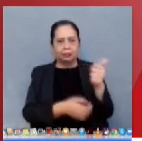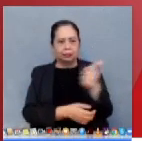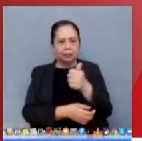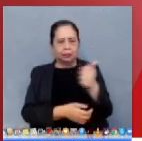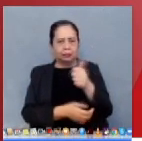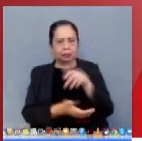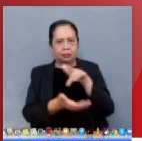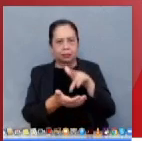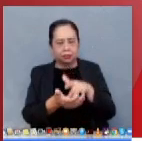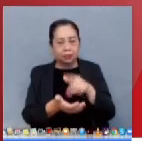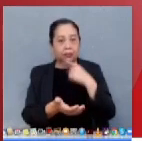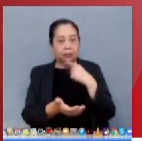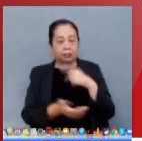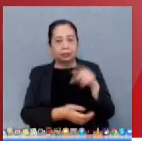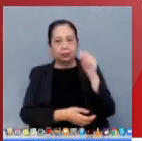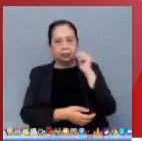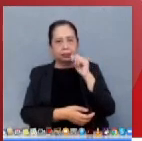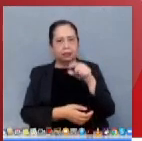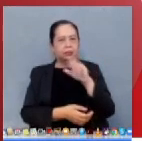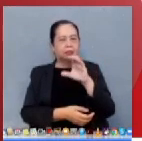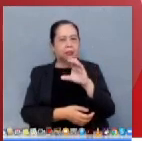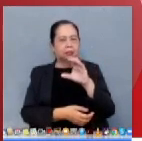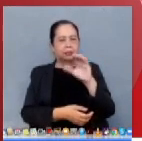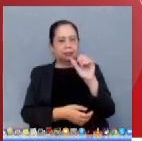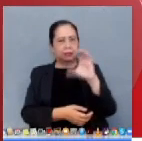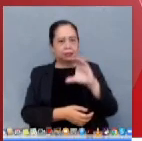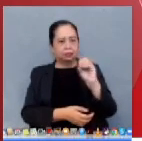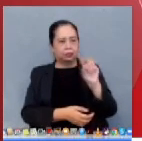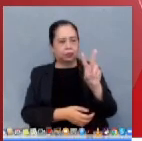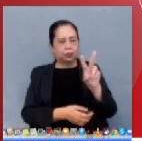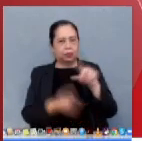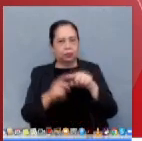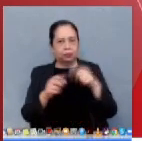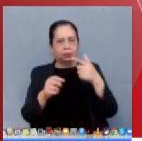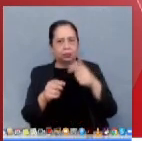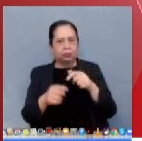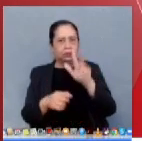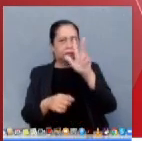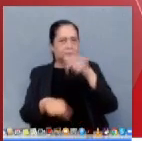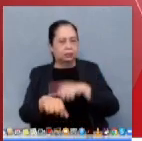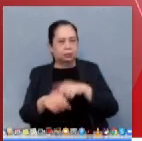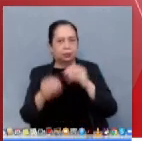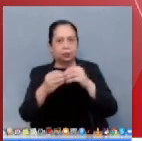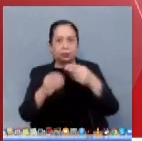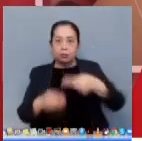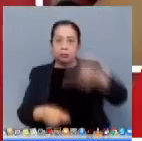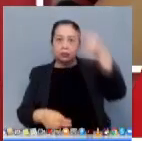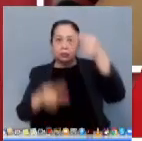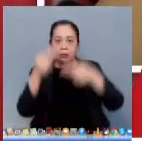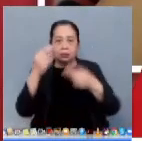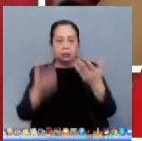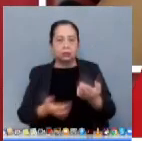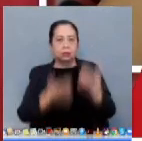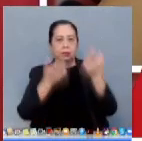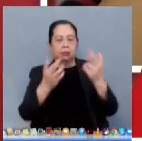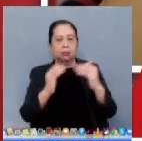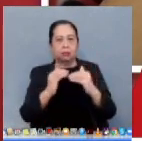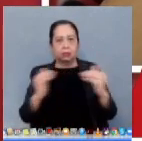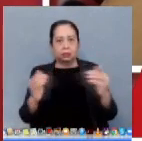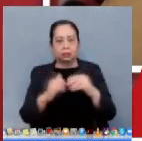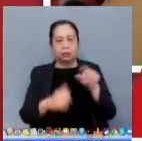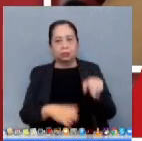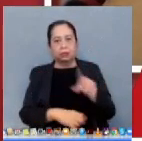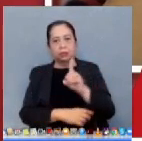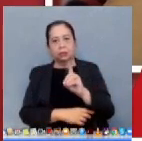kay Abante, ang carbon dioxide level na ito ay 3 beses na mas mataas sa rekomendadong level ng Department of Labor